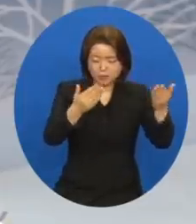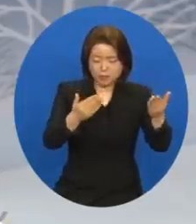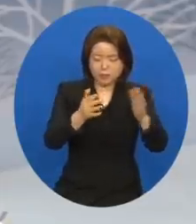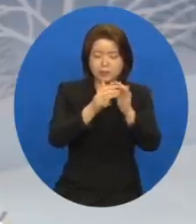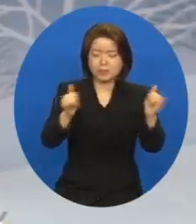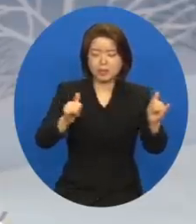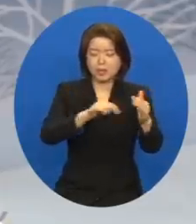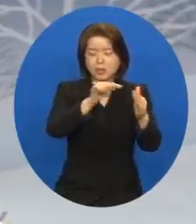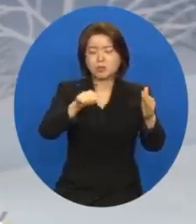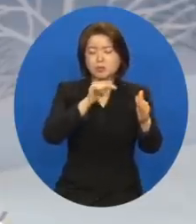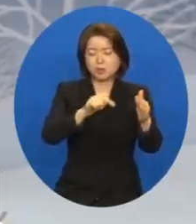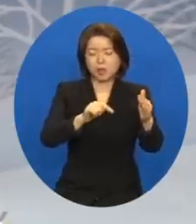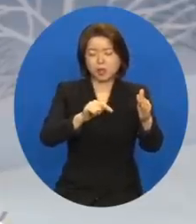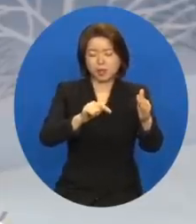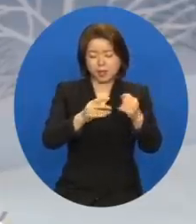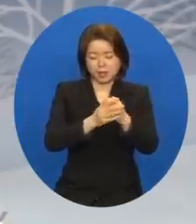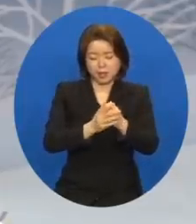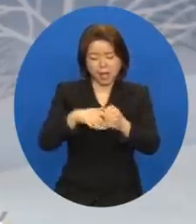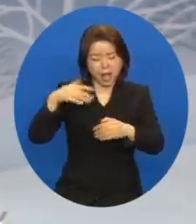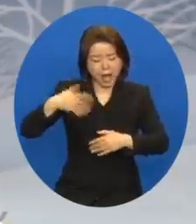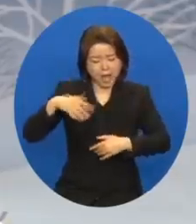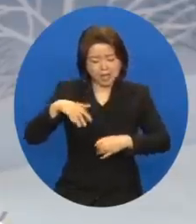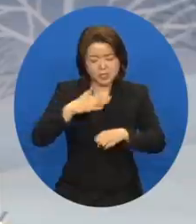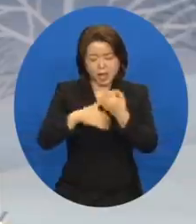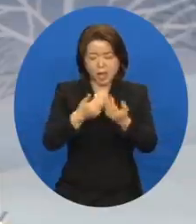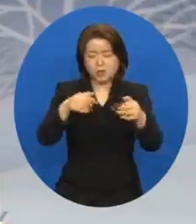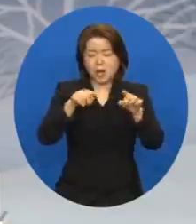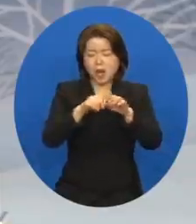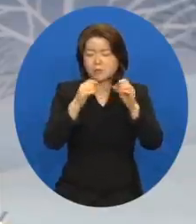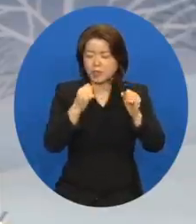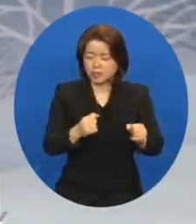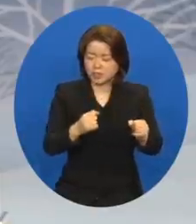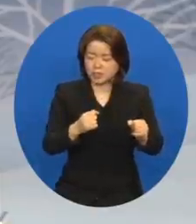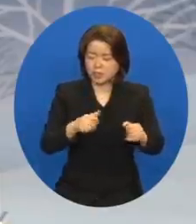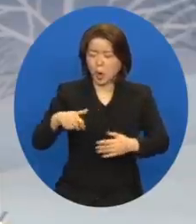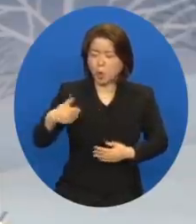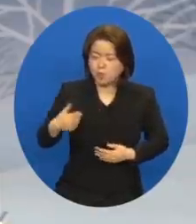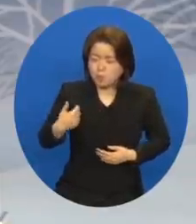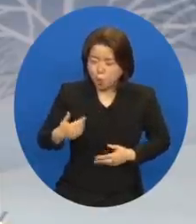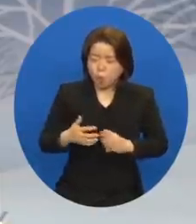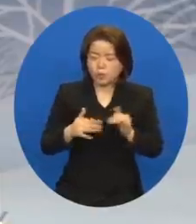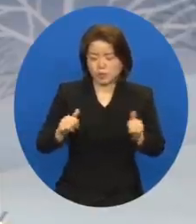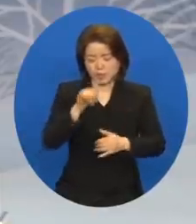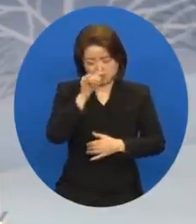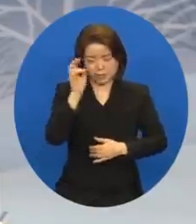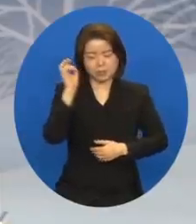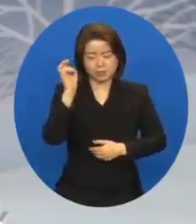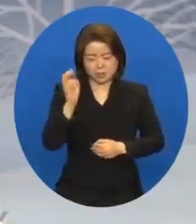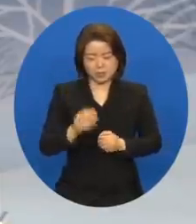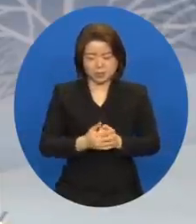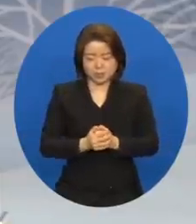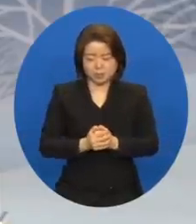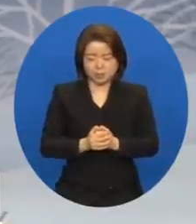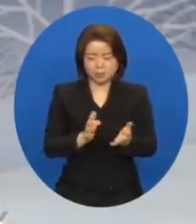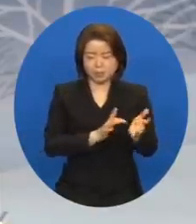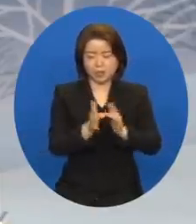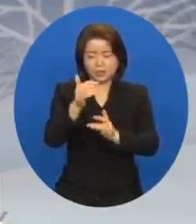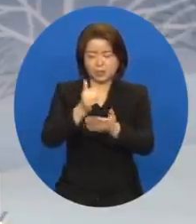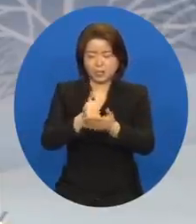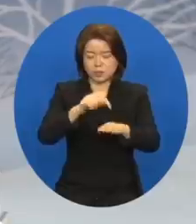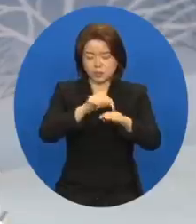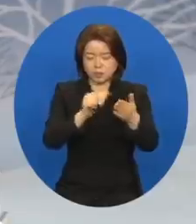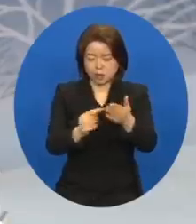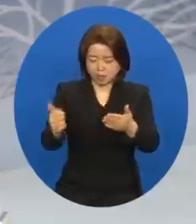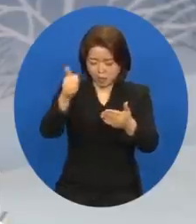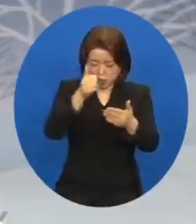중에 아직도 임마누엘 예수 그리스도를 알지 못하는 이들도 있습니다. 예수님이 마음에